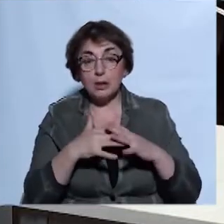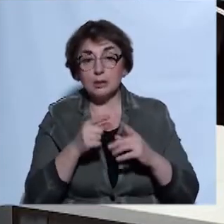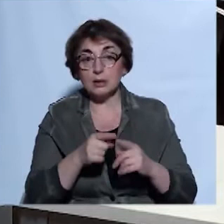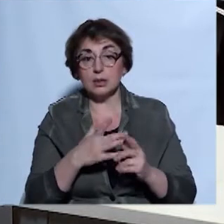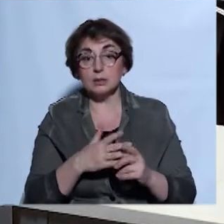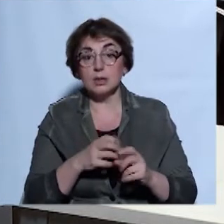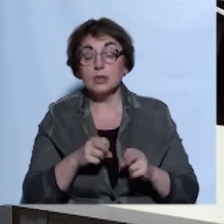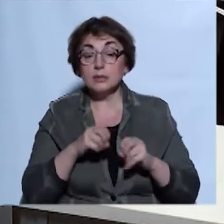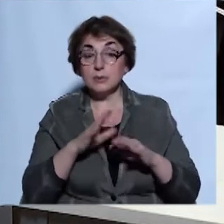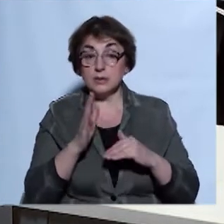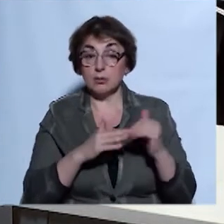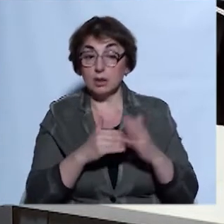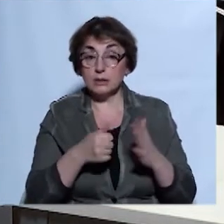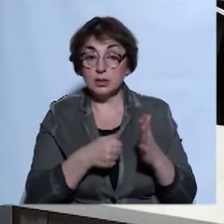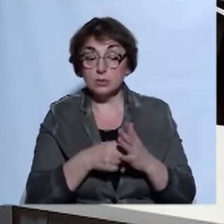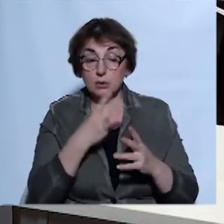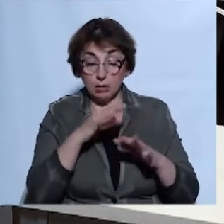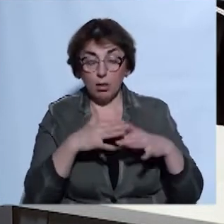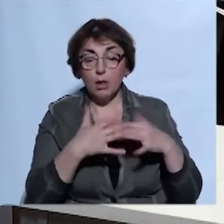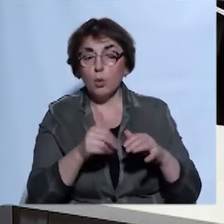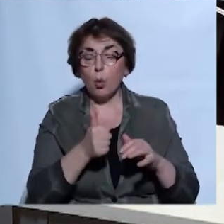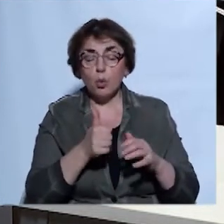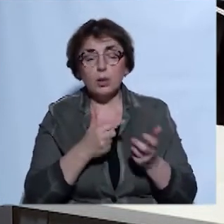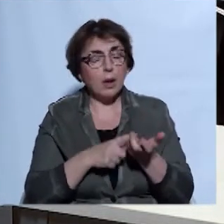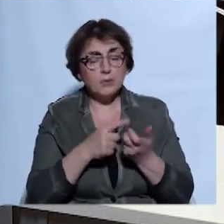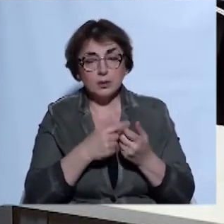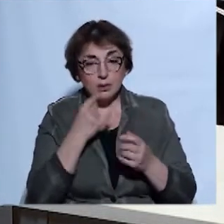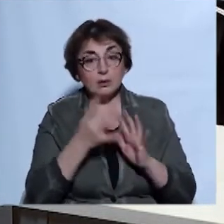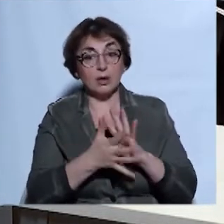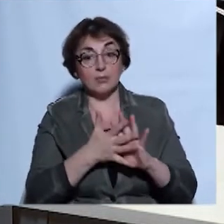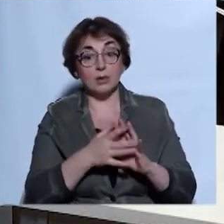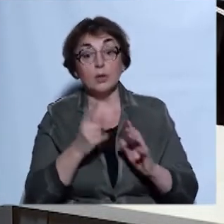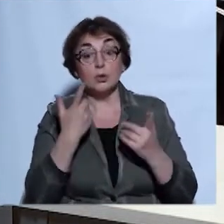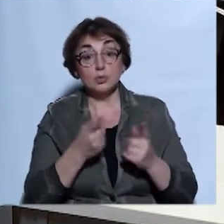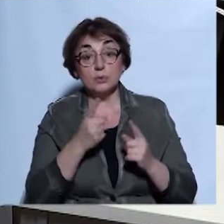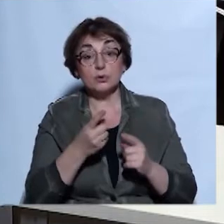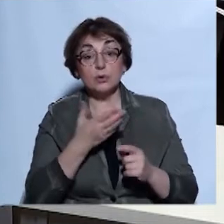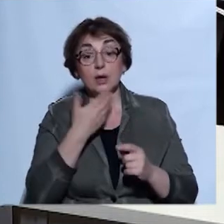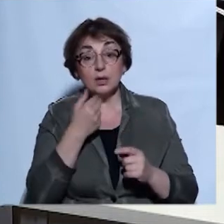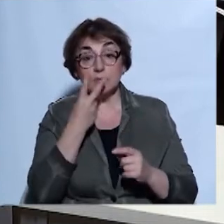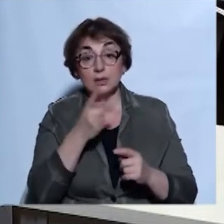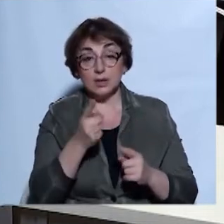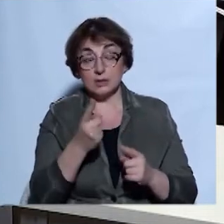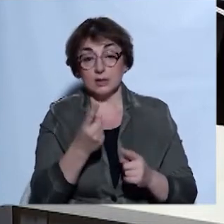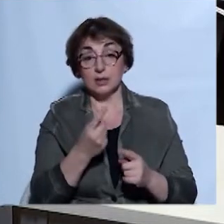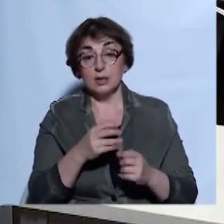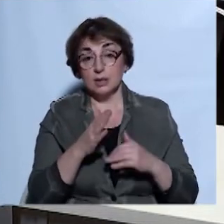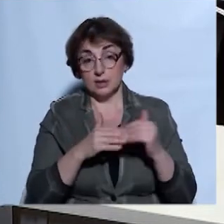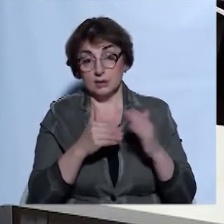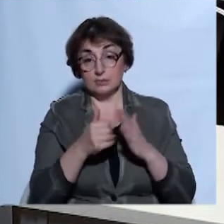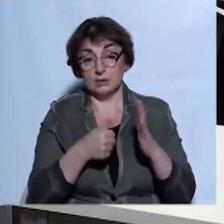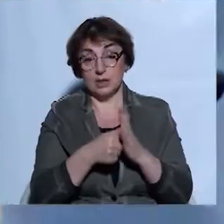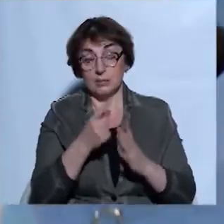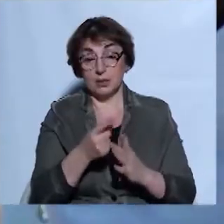არის სპეციალური ხელსაწყო, რომელიც სიბლანტის განსაზღვრისთვის გამოიყენება. თუმცა თქვენ შეგიძლიათ მარტივად ესეთივე ხელსაწყოს